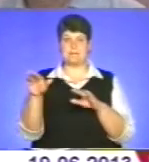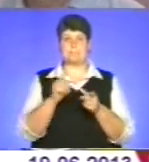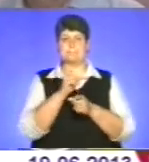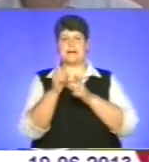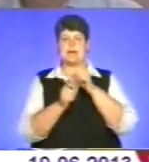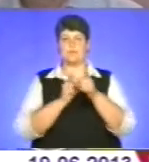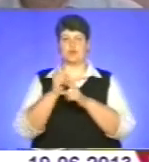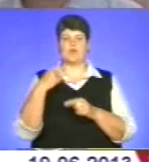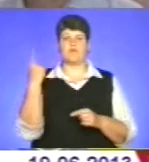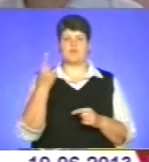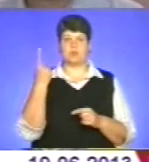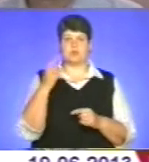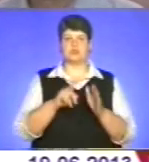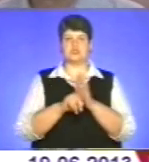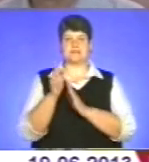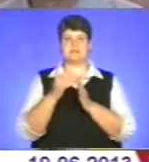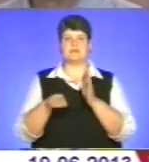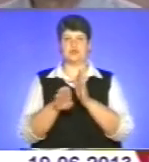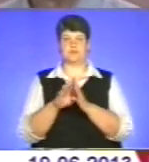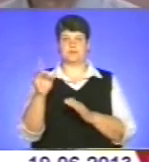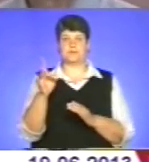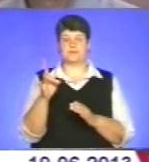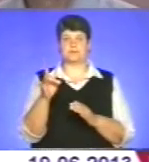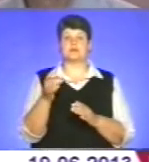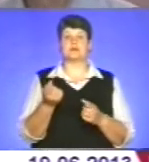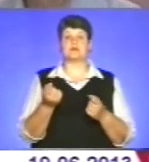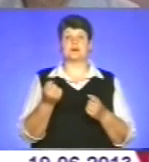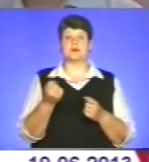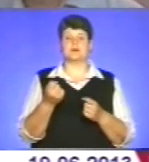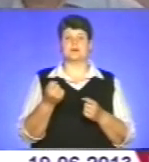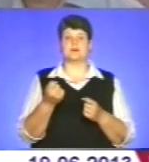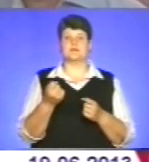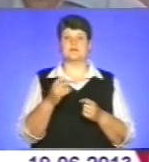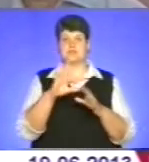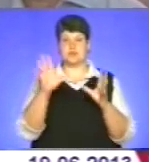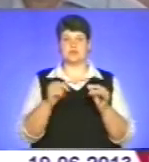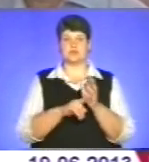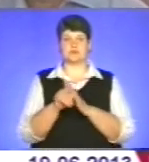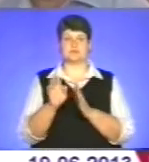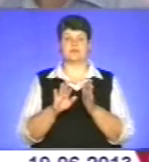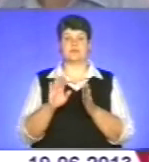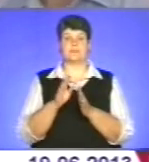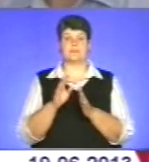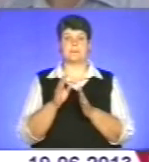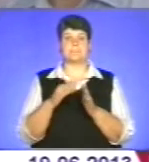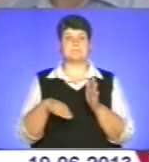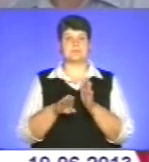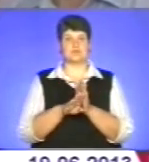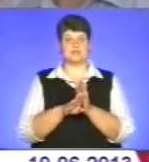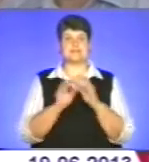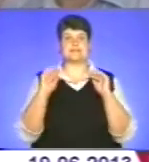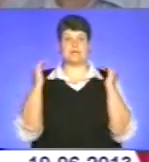тому в області почалася з Підволочиська. І освітлення почало з Підволочиська, і стадіони